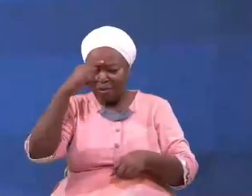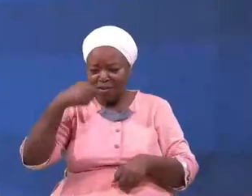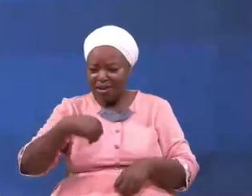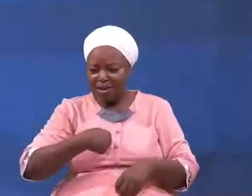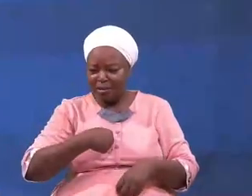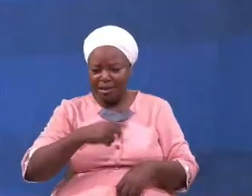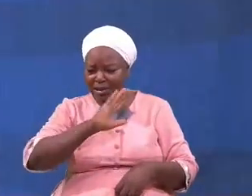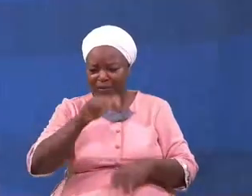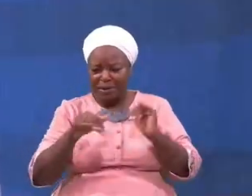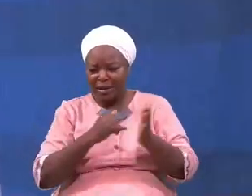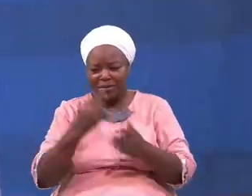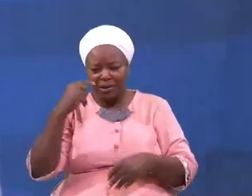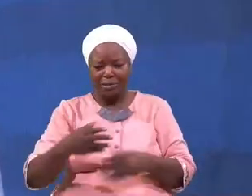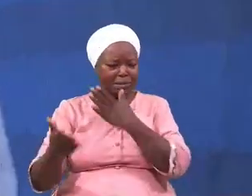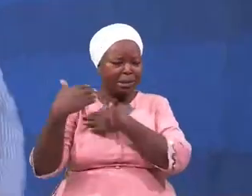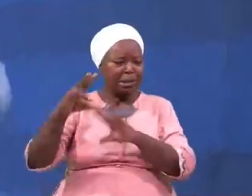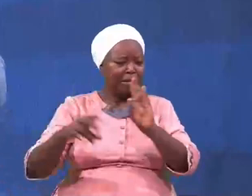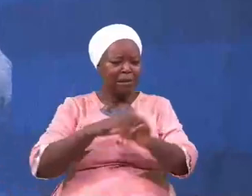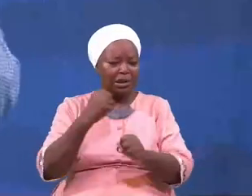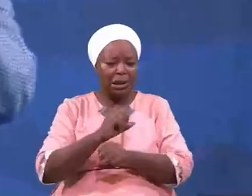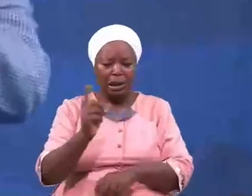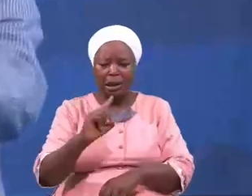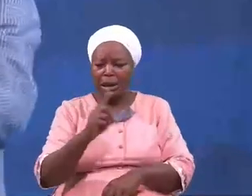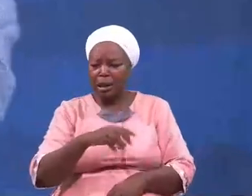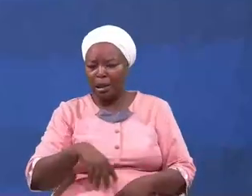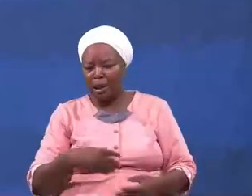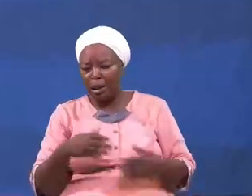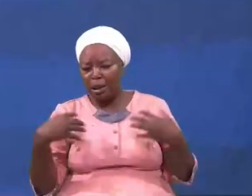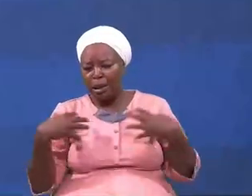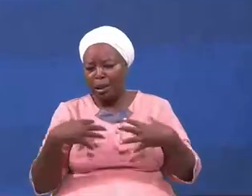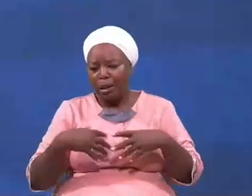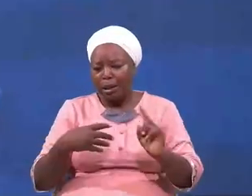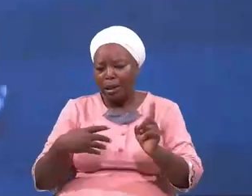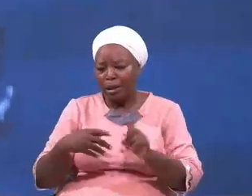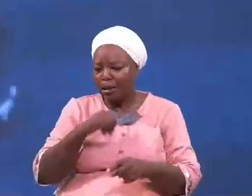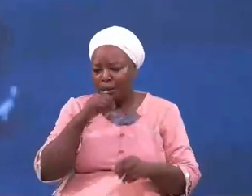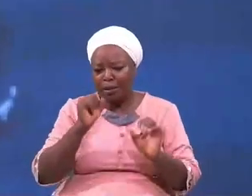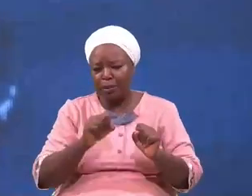je ne peux pas le faire maintenant parce que 5 ans, 6 ans, 7 ans, je n'ai jamais fait ça.